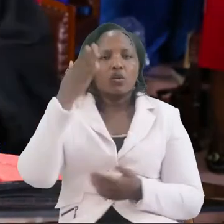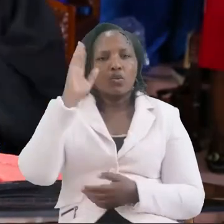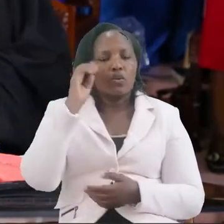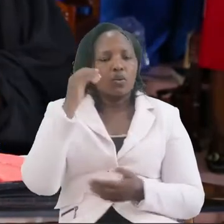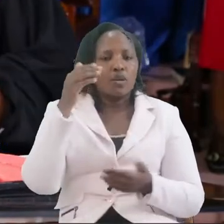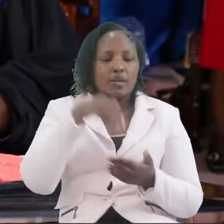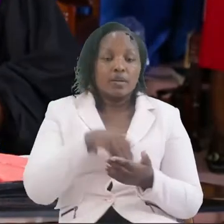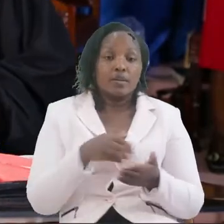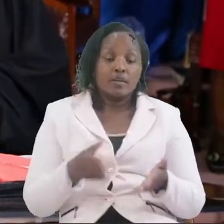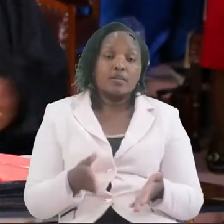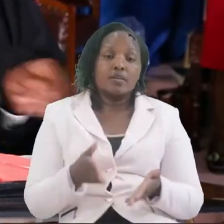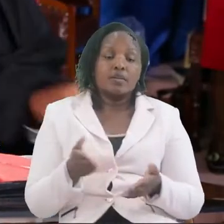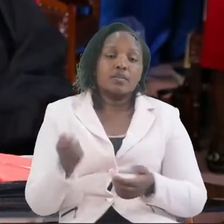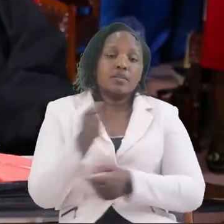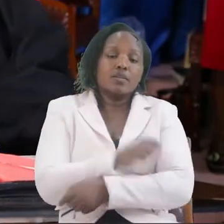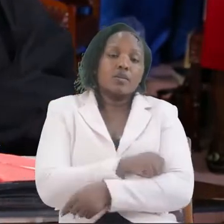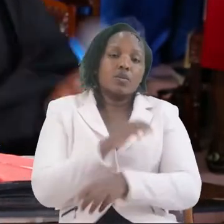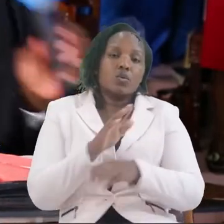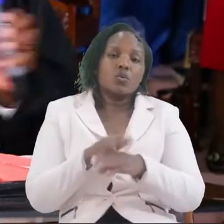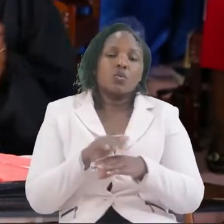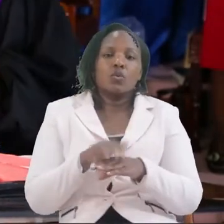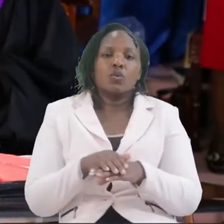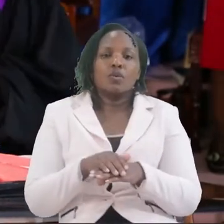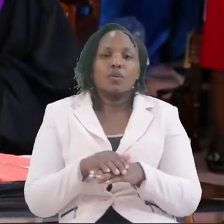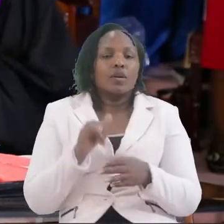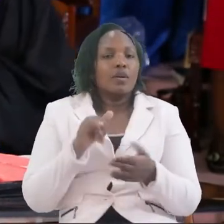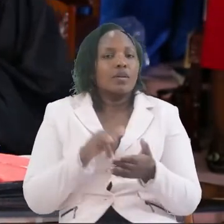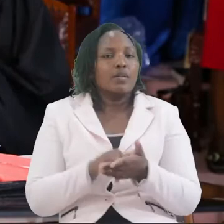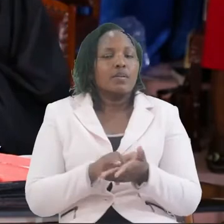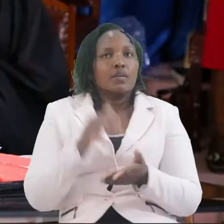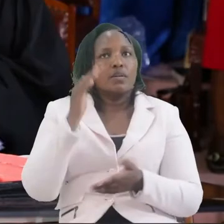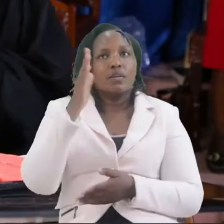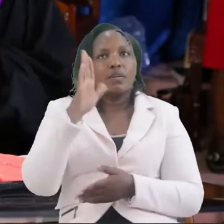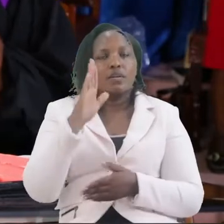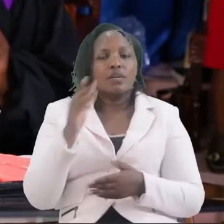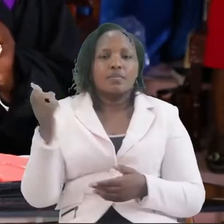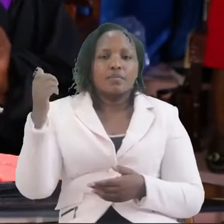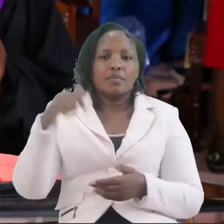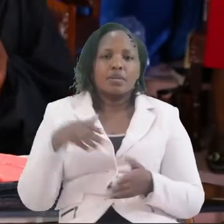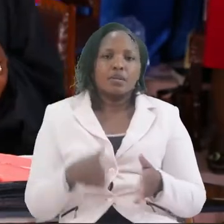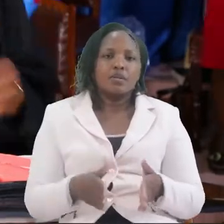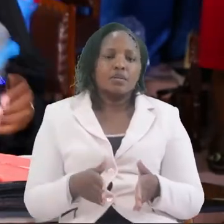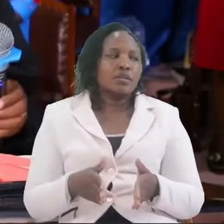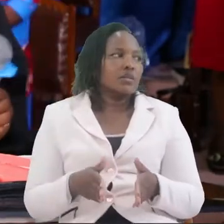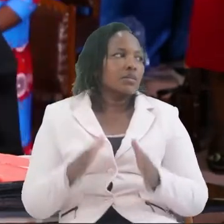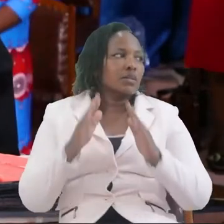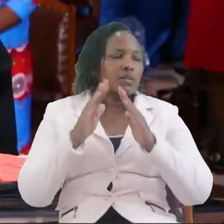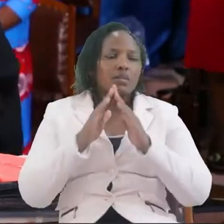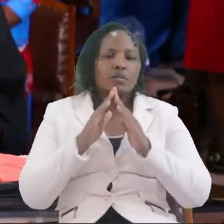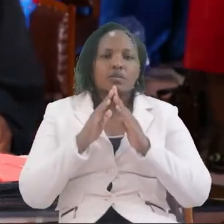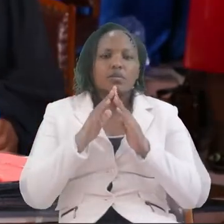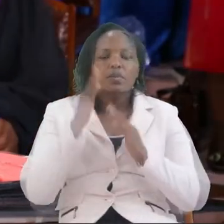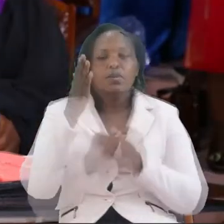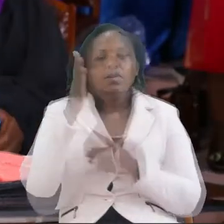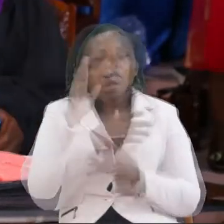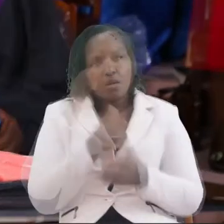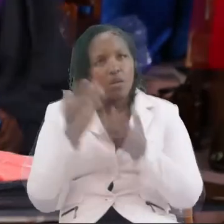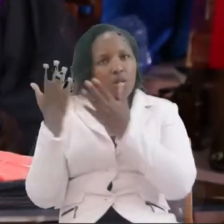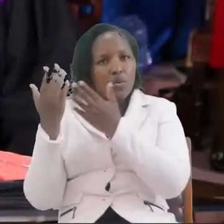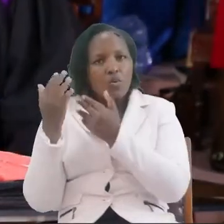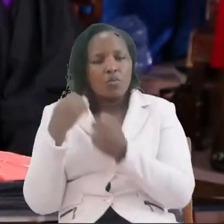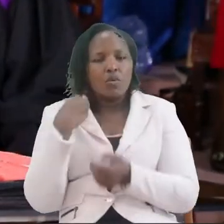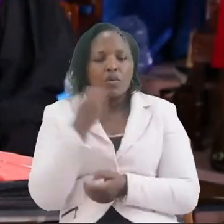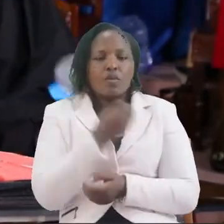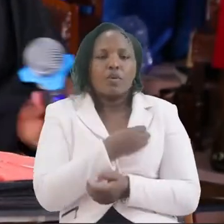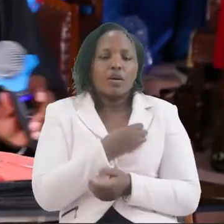wetu tena siku hii njema ambaye ametuleta katika nyumba yake kwa sababu leo